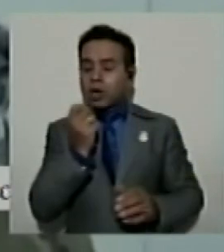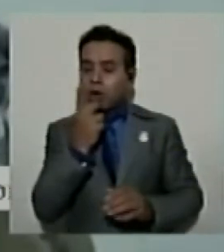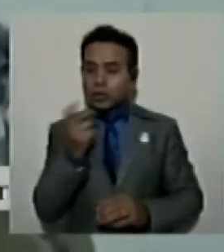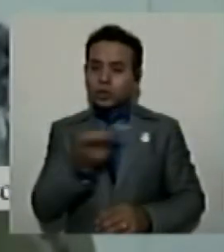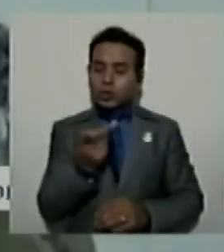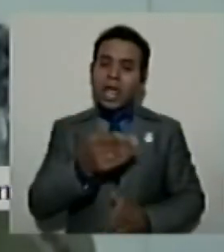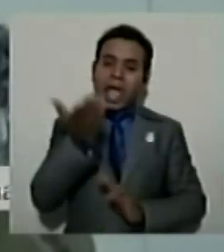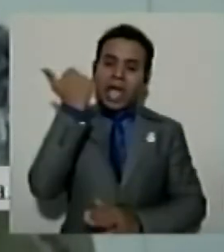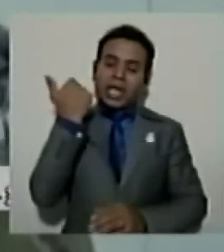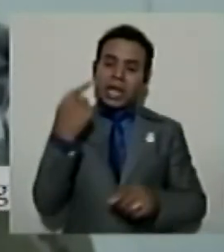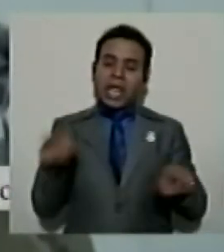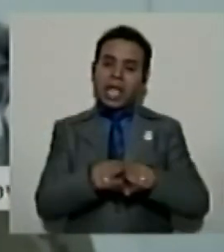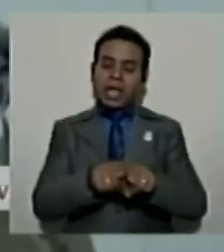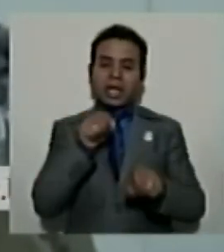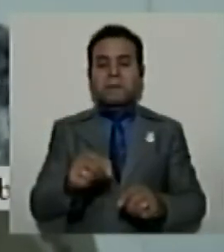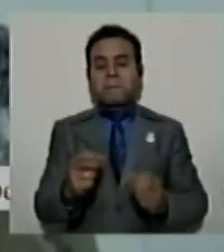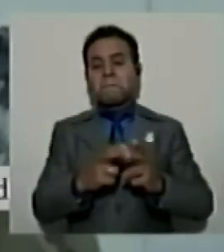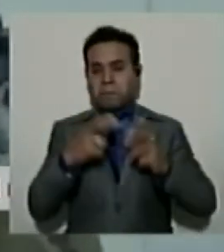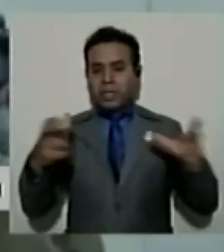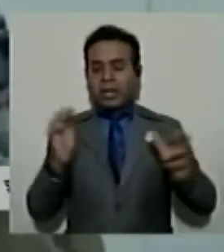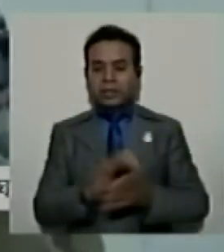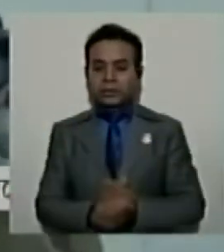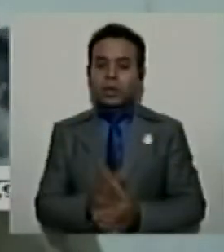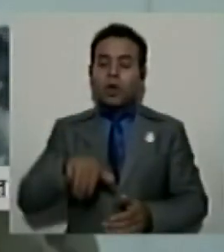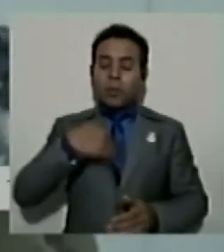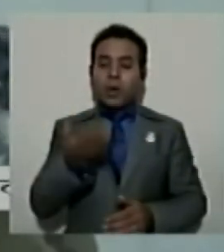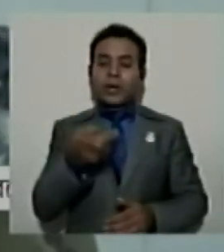আসলে ঢাকা এবং নারায়ণগঞ্জের শতাংশ হারটা কত।